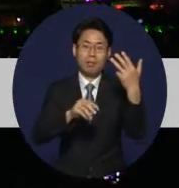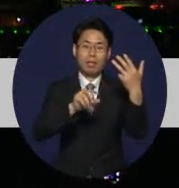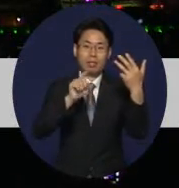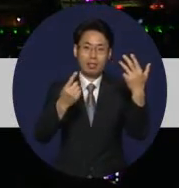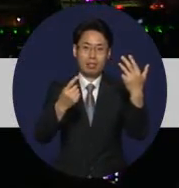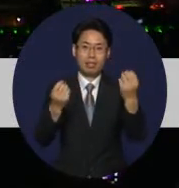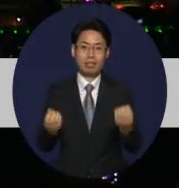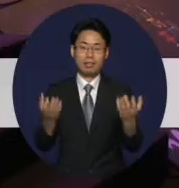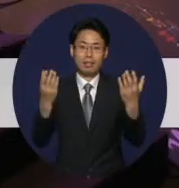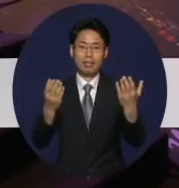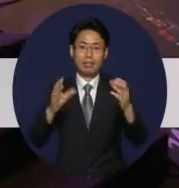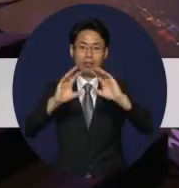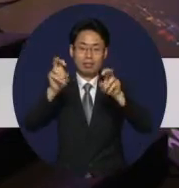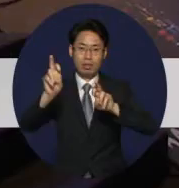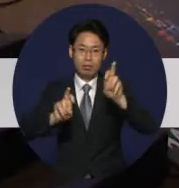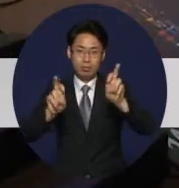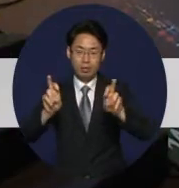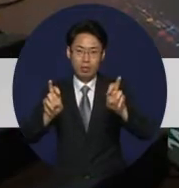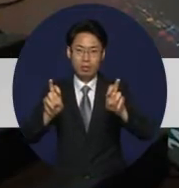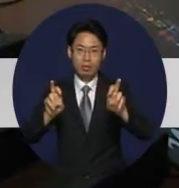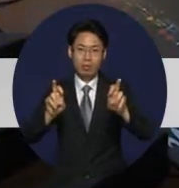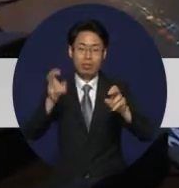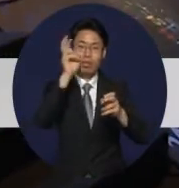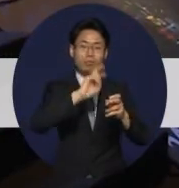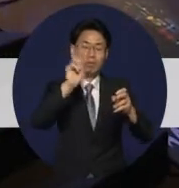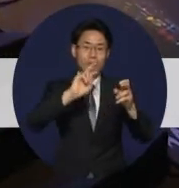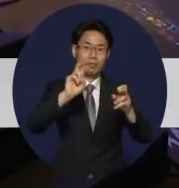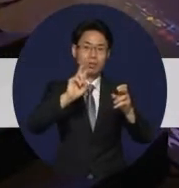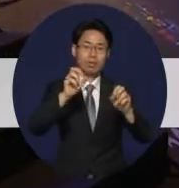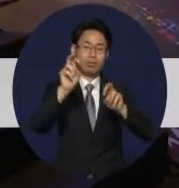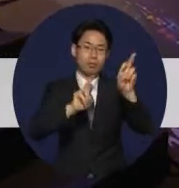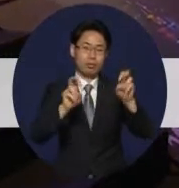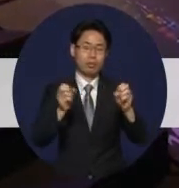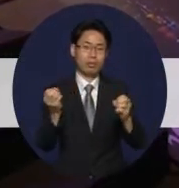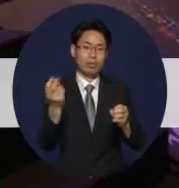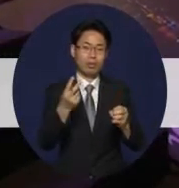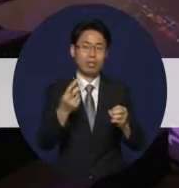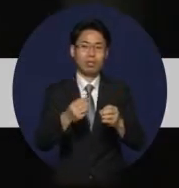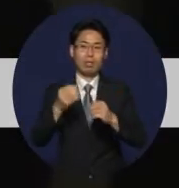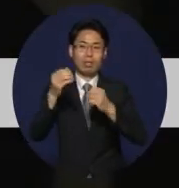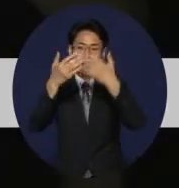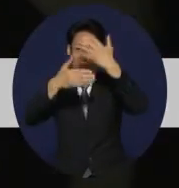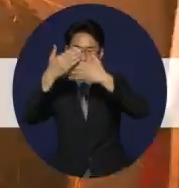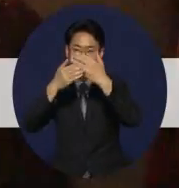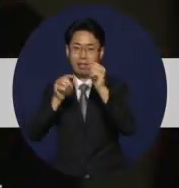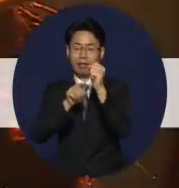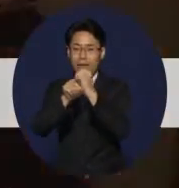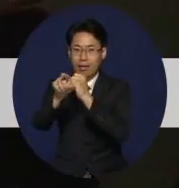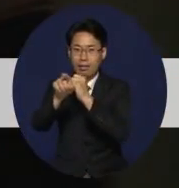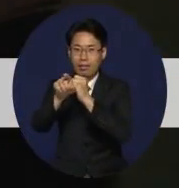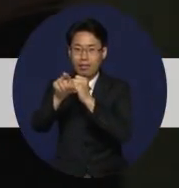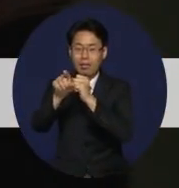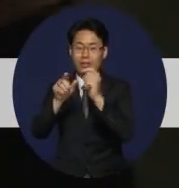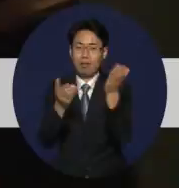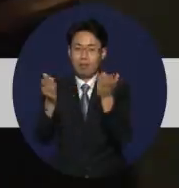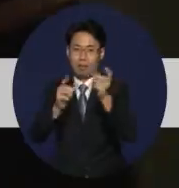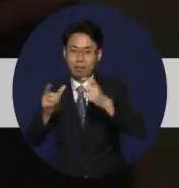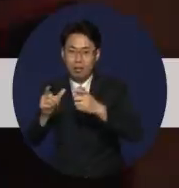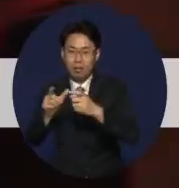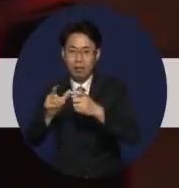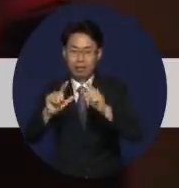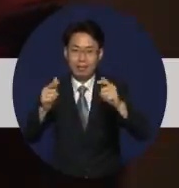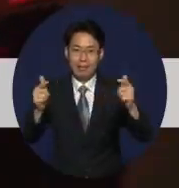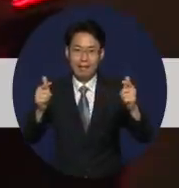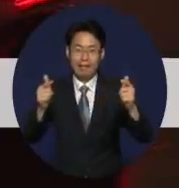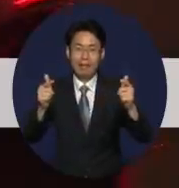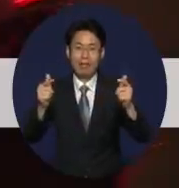메인 행사인 국제 불꽃쇼는 기존 뮤지컬 불꽃쇼에 영상, 레이저, 특수 조명과 퍼포먼스를 가미한